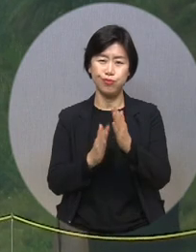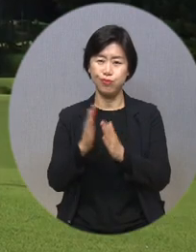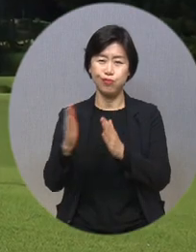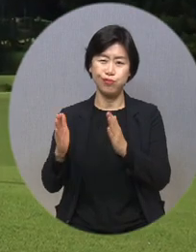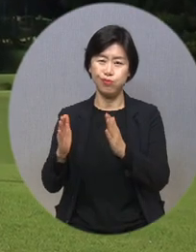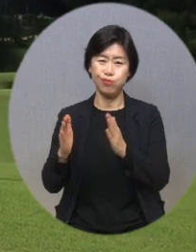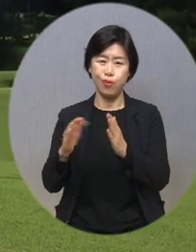갓. 아, 절로 가.